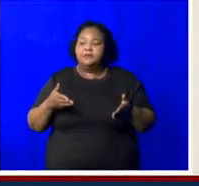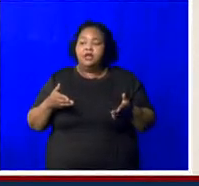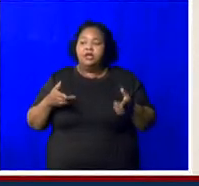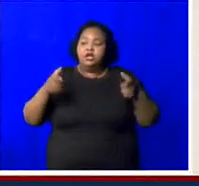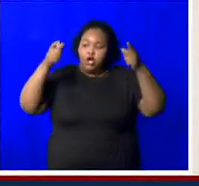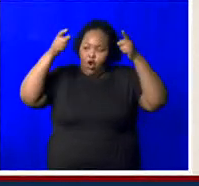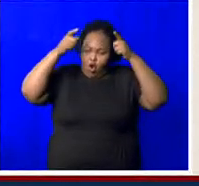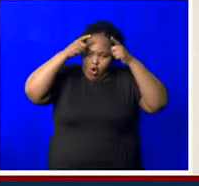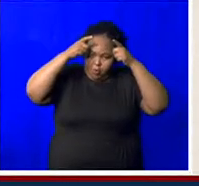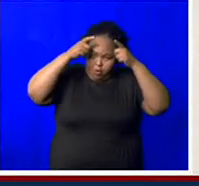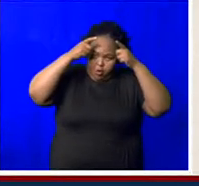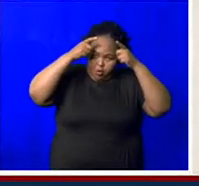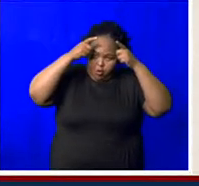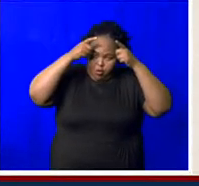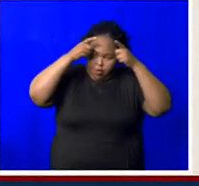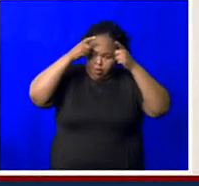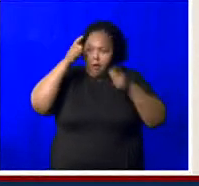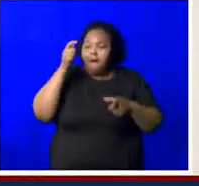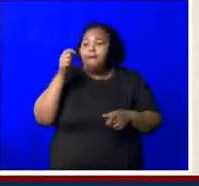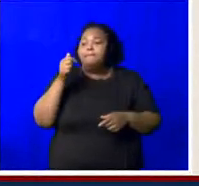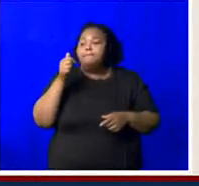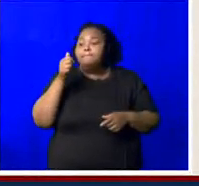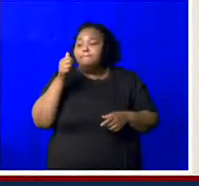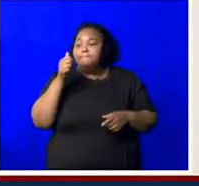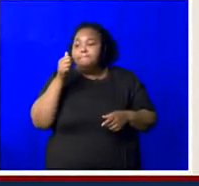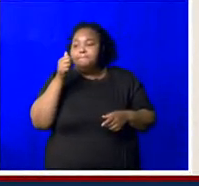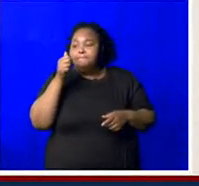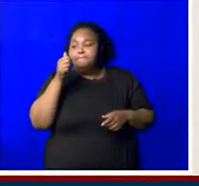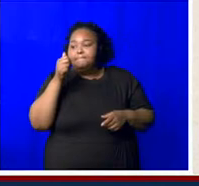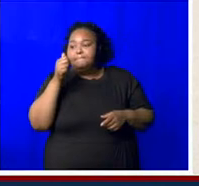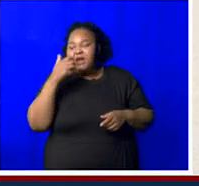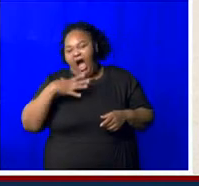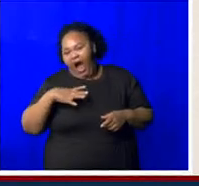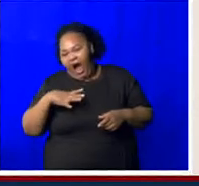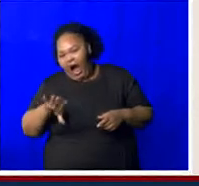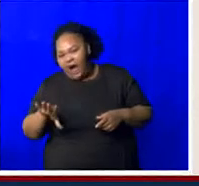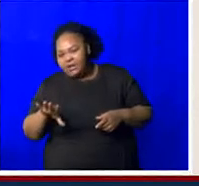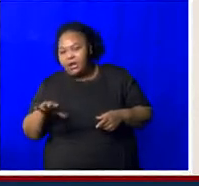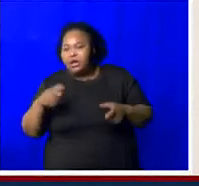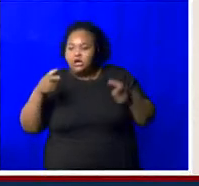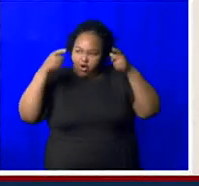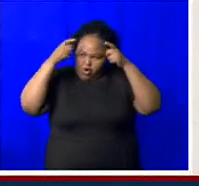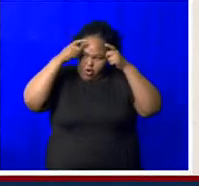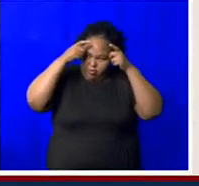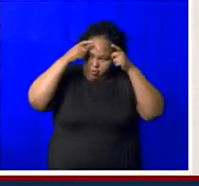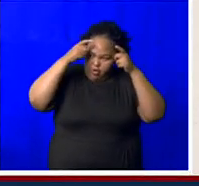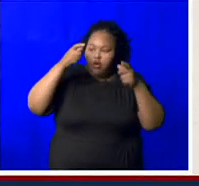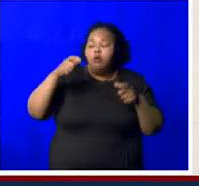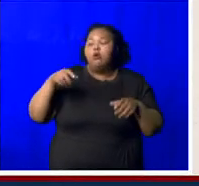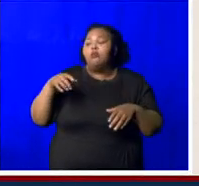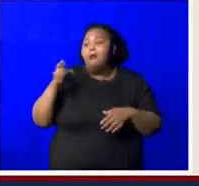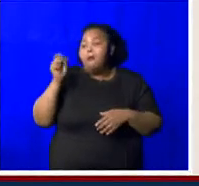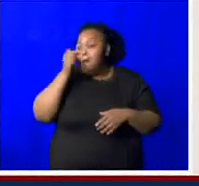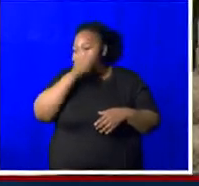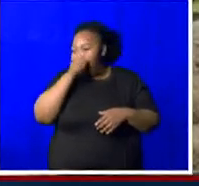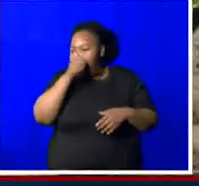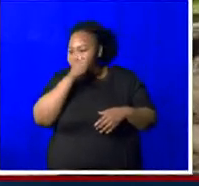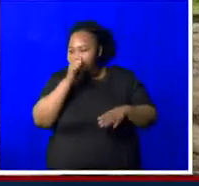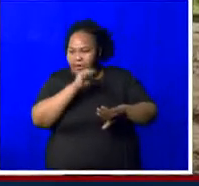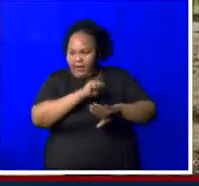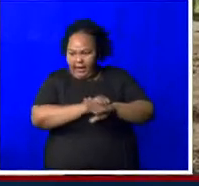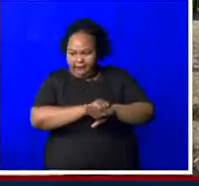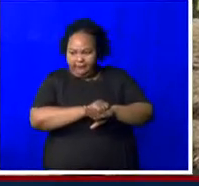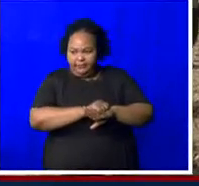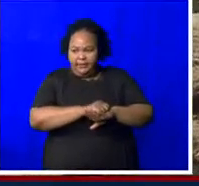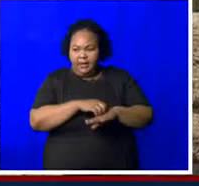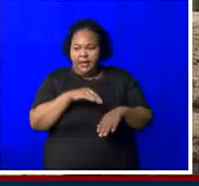lokukhwetiseka kwetinkomo lokusho ukuthi ke kwabukeka lokuthi inkunzi tiyashoda sinalo lehlelo